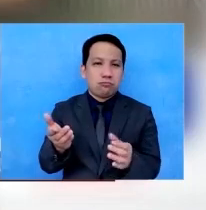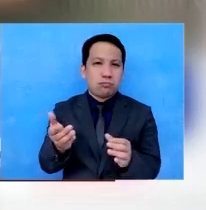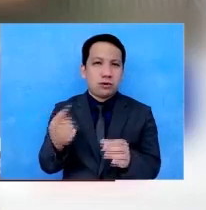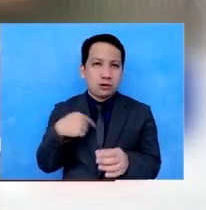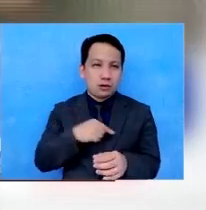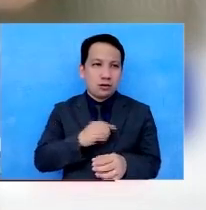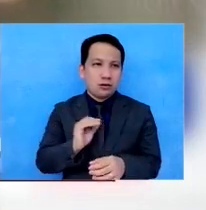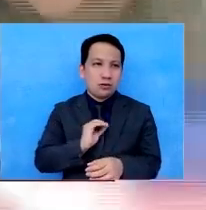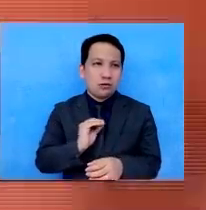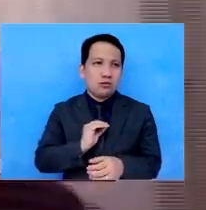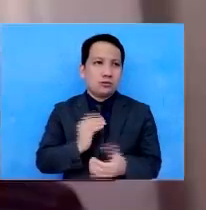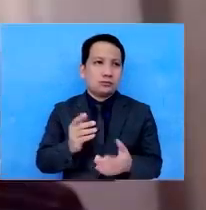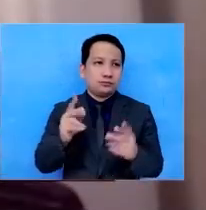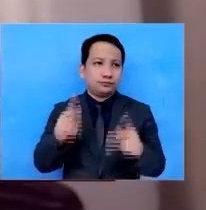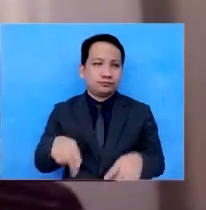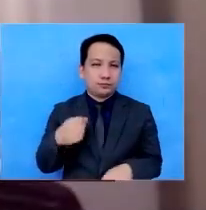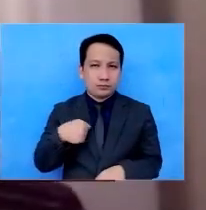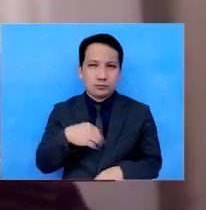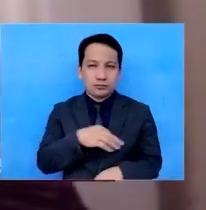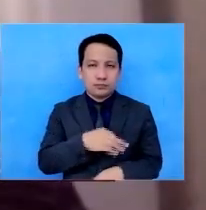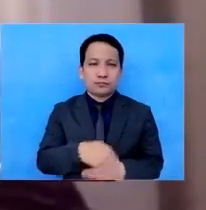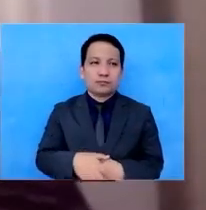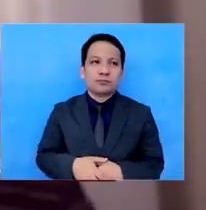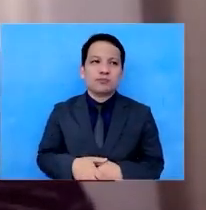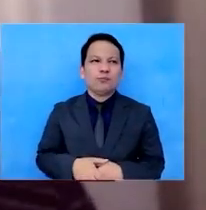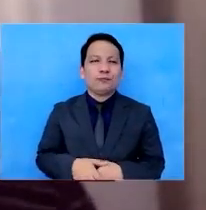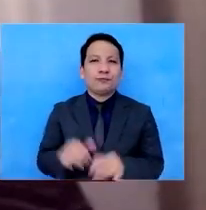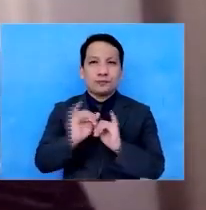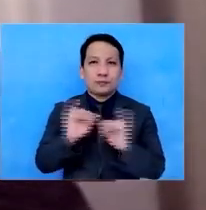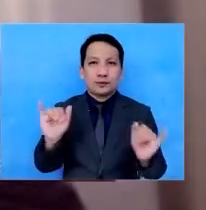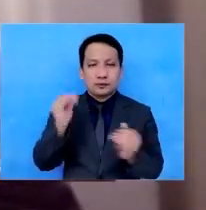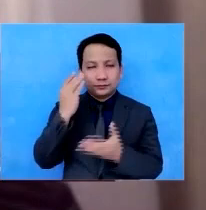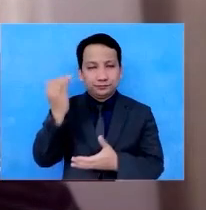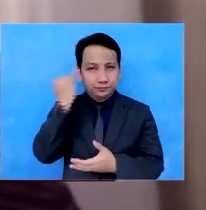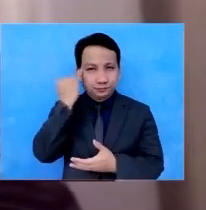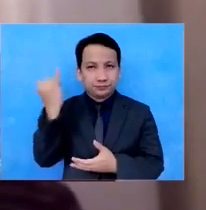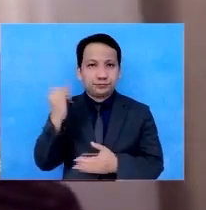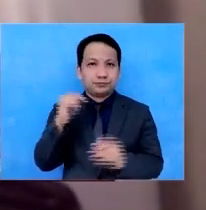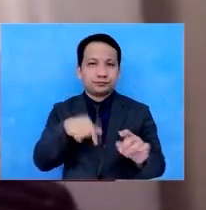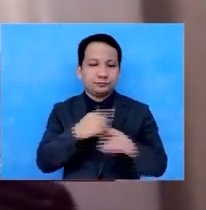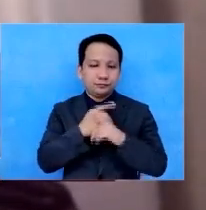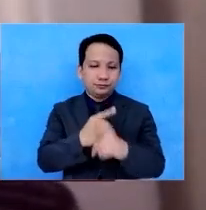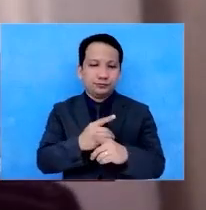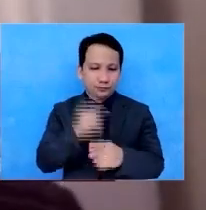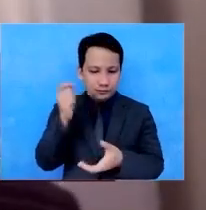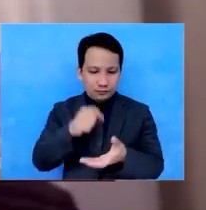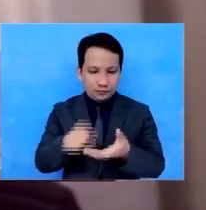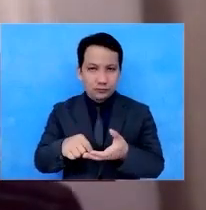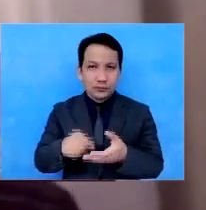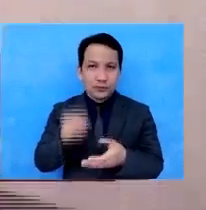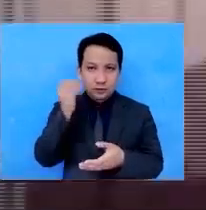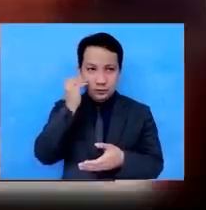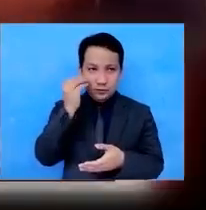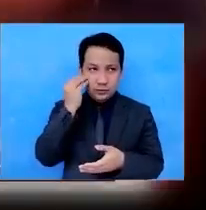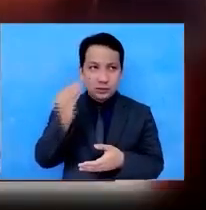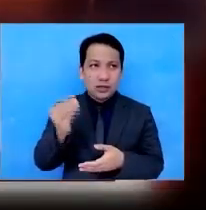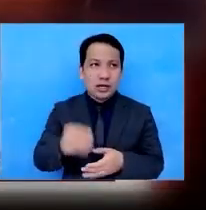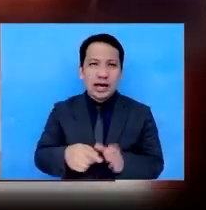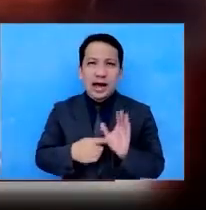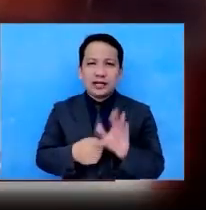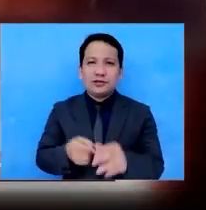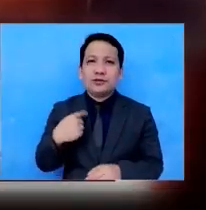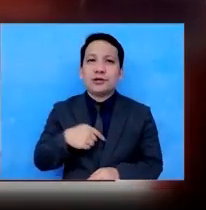our personnel. Ganyan din ang pananaw ni dating Defense Secretary Orly Mercado.